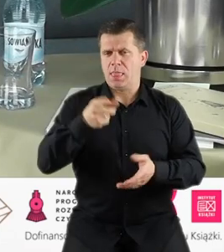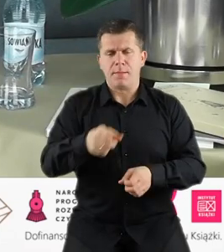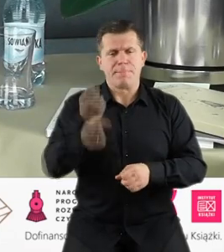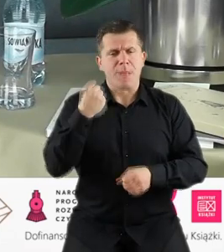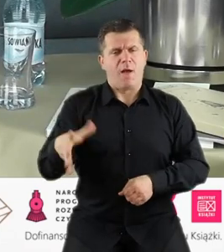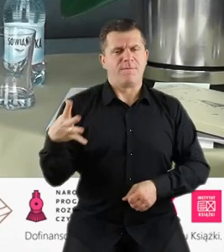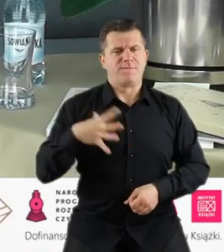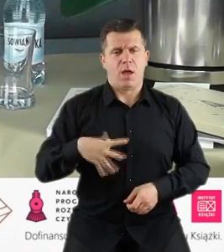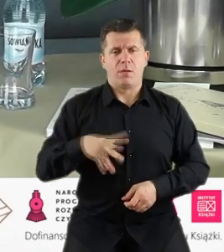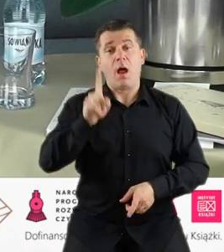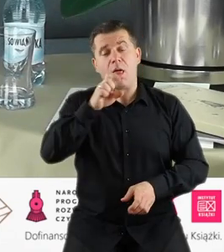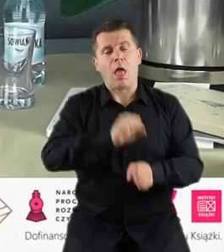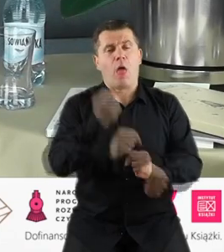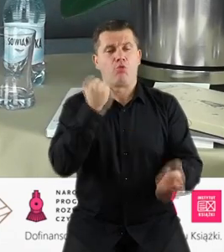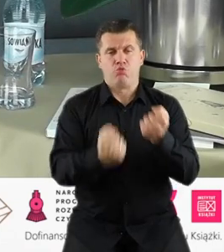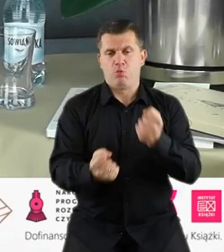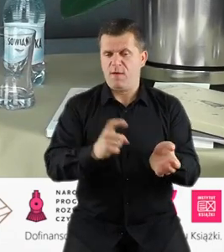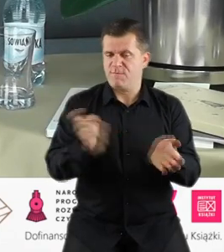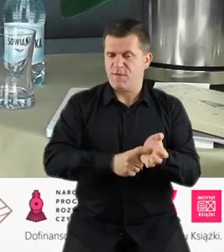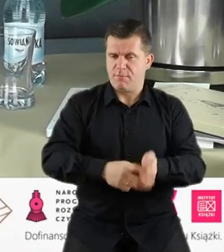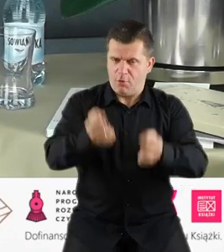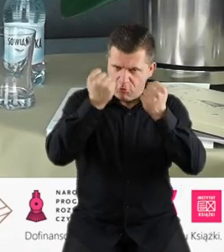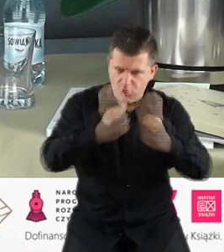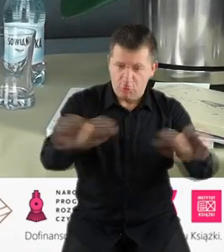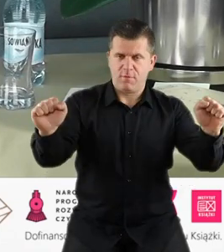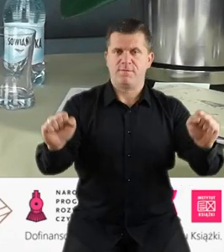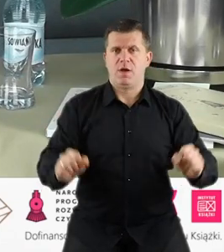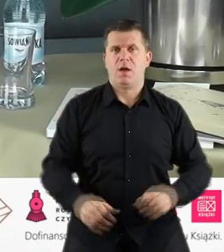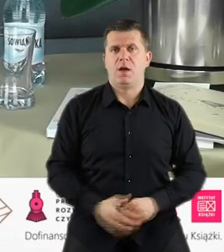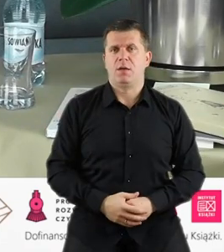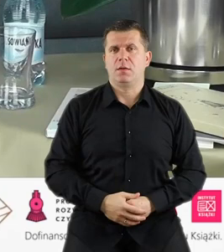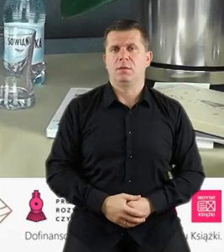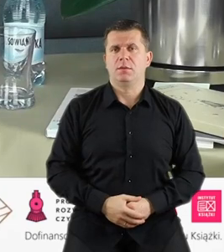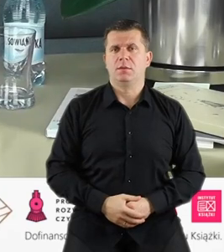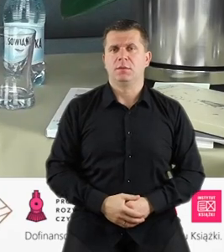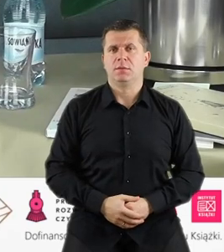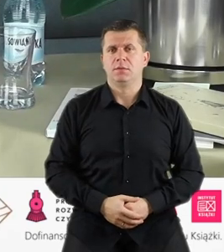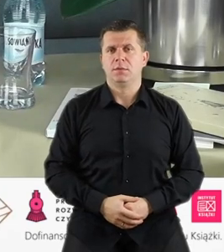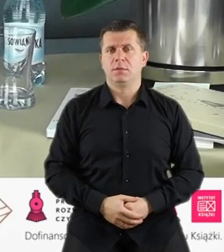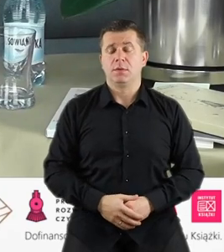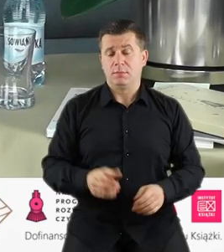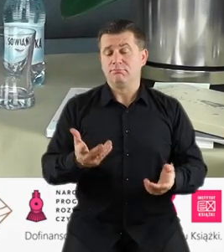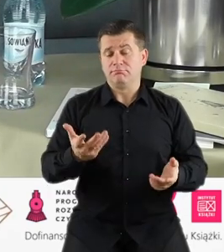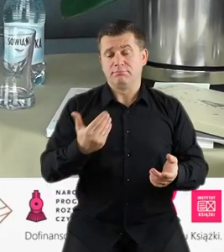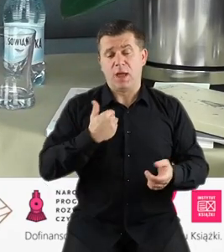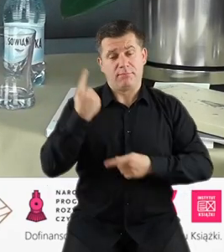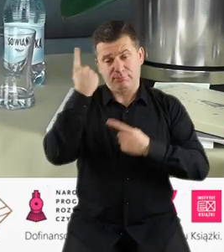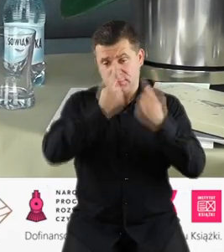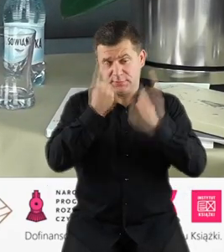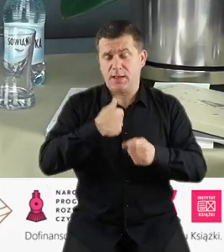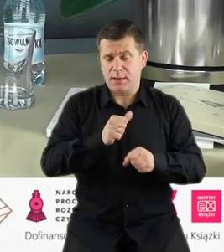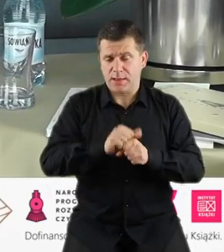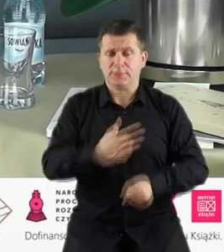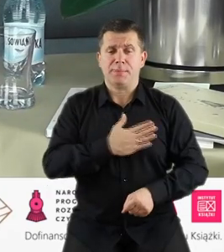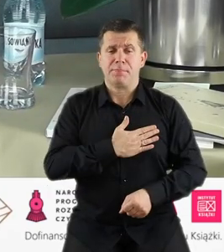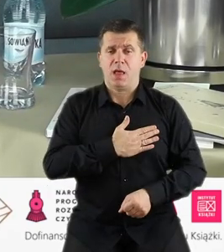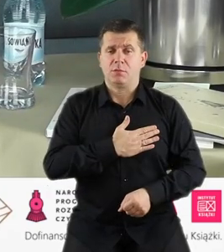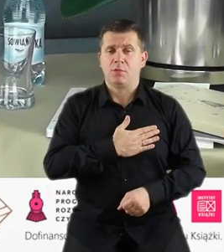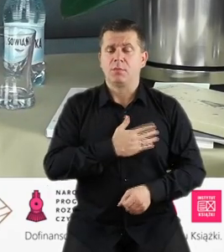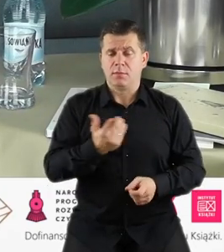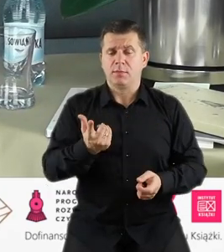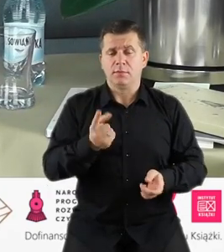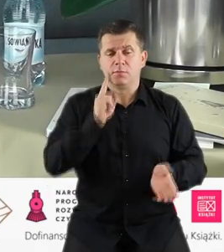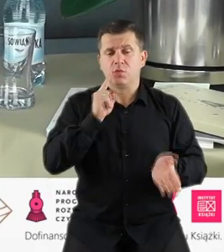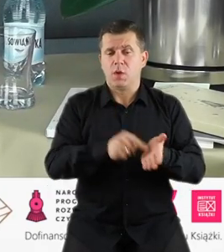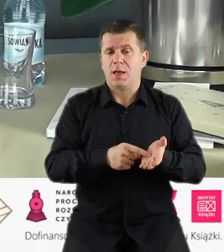wartościowy, ale jest trudny i wymaga odwagi. Także wydaje mi się, że jestem patriotką właśnie